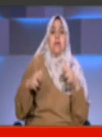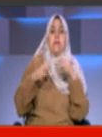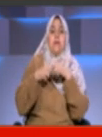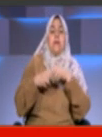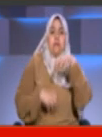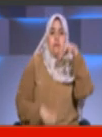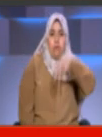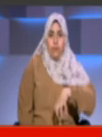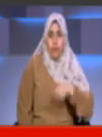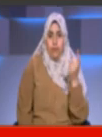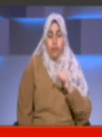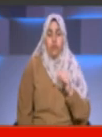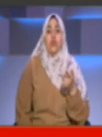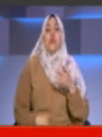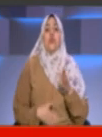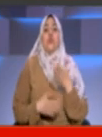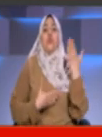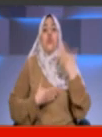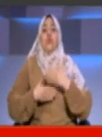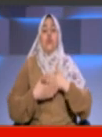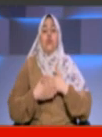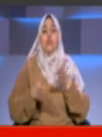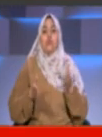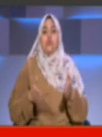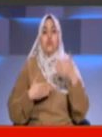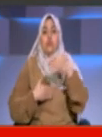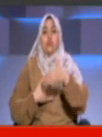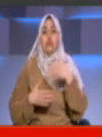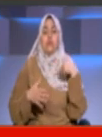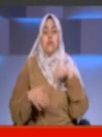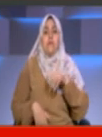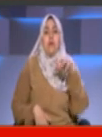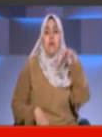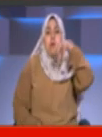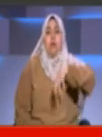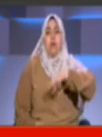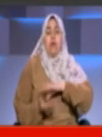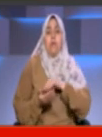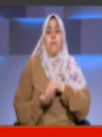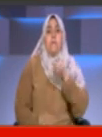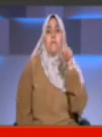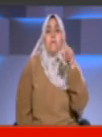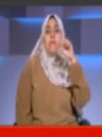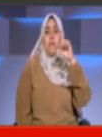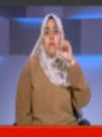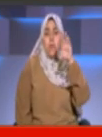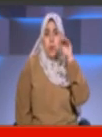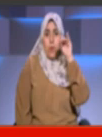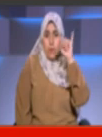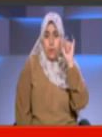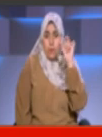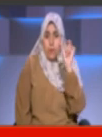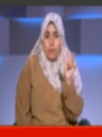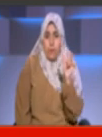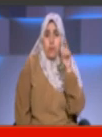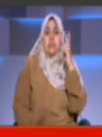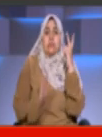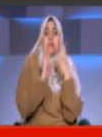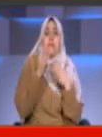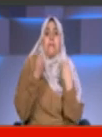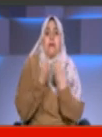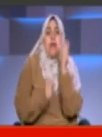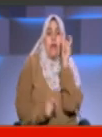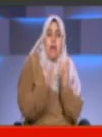بالقاهرة، واستوديو كائن بمنطقة عبدين بالقاهرة تحت اسم بوهيميان، وذلك فضلا عن تعاقدهم مع أحد